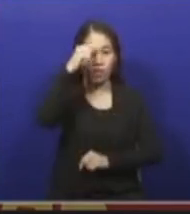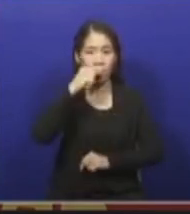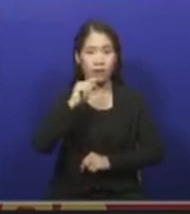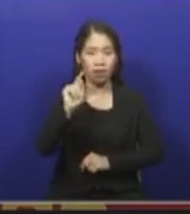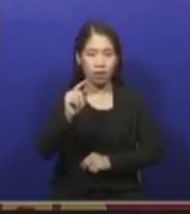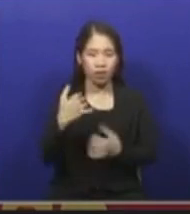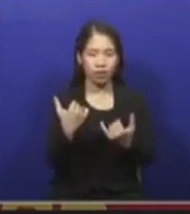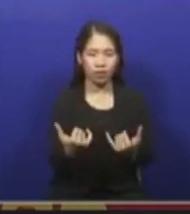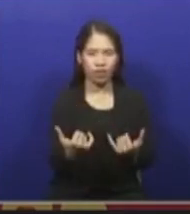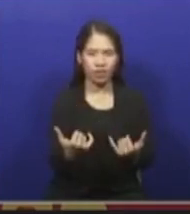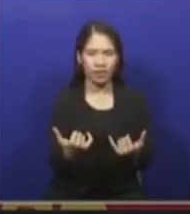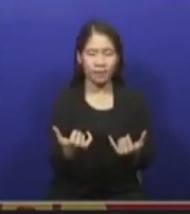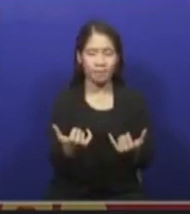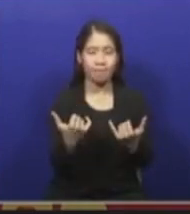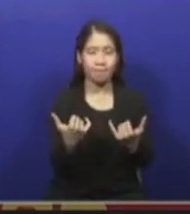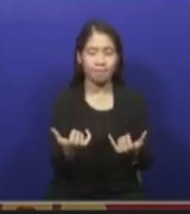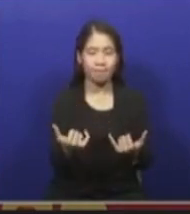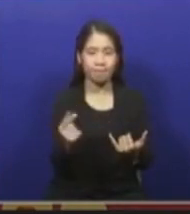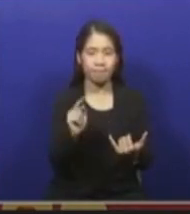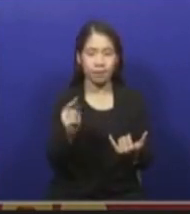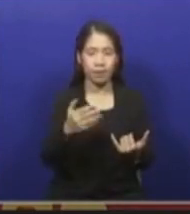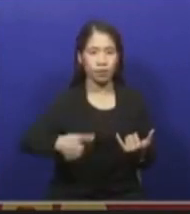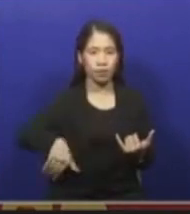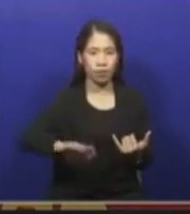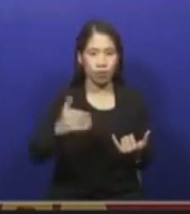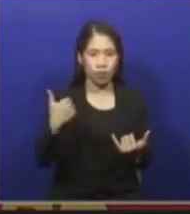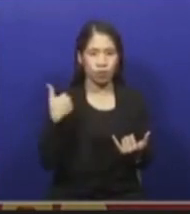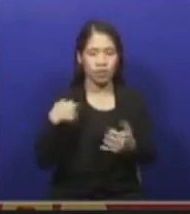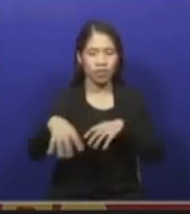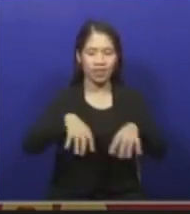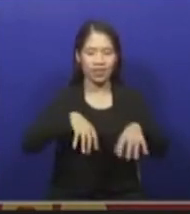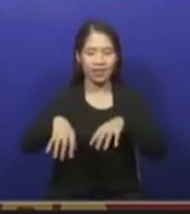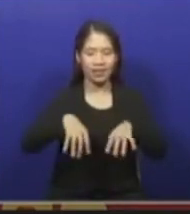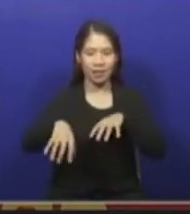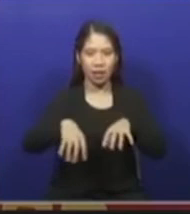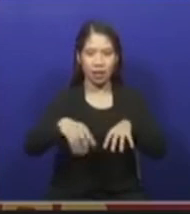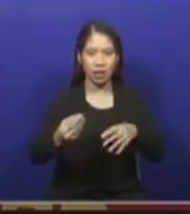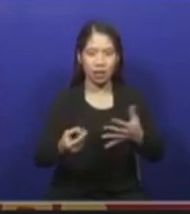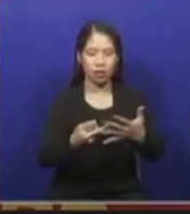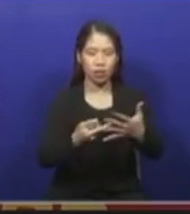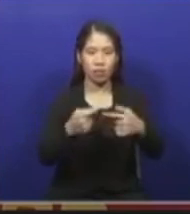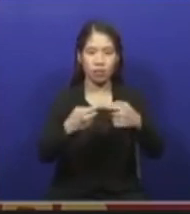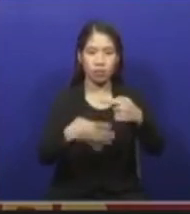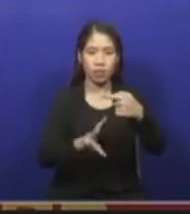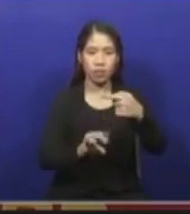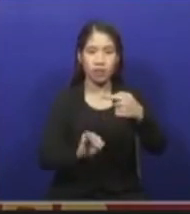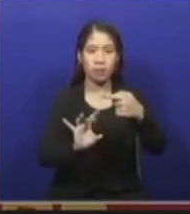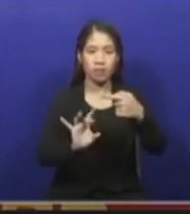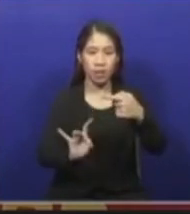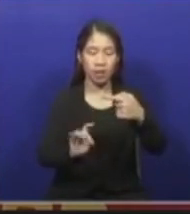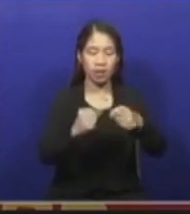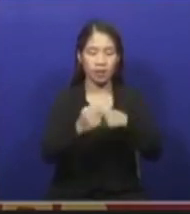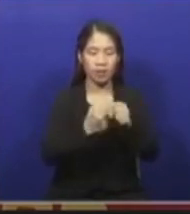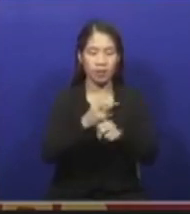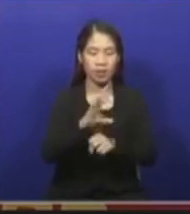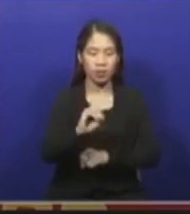ที่ในขณะช่วงเวลาเดียวกันนี้พวกเราเคยได้รับการจัดอันดับให้อยู่ในอันดับที่78ในปี2010ซึ่งดีกว่าประเทศอินโด